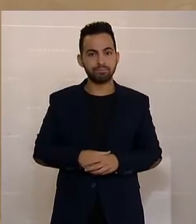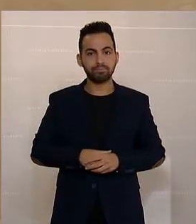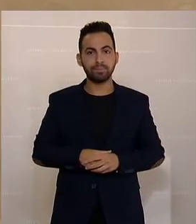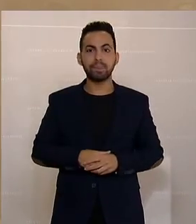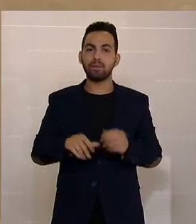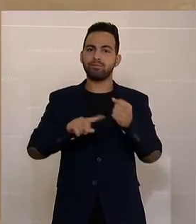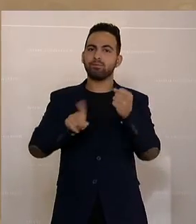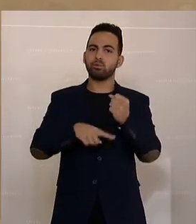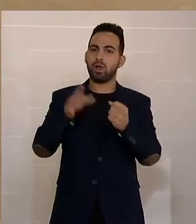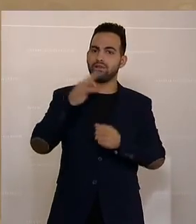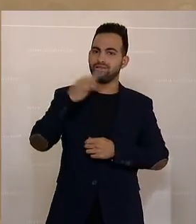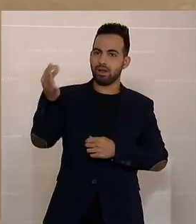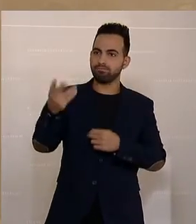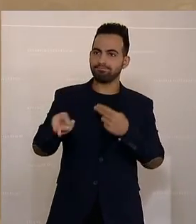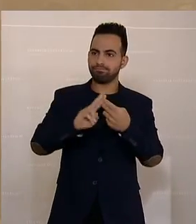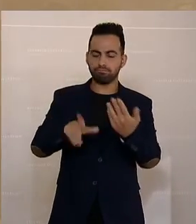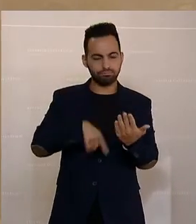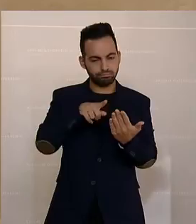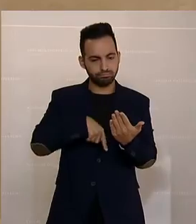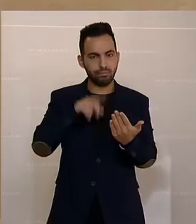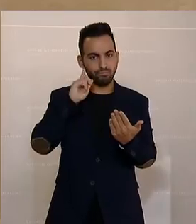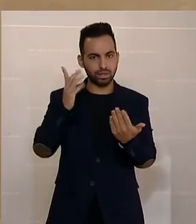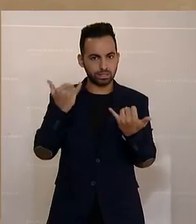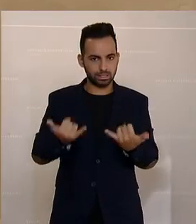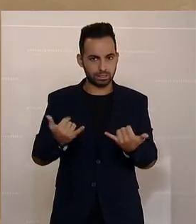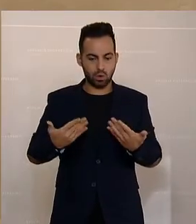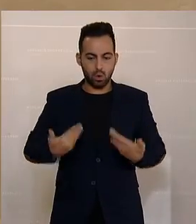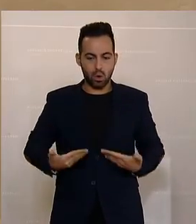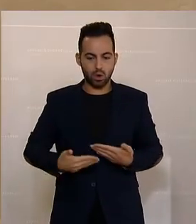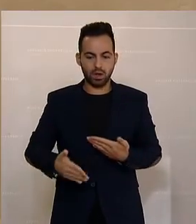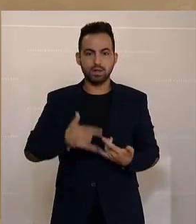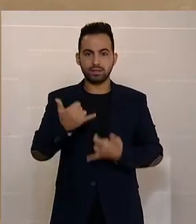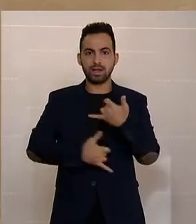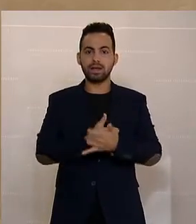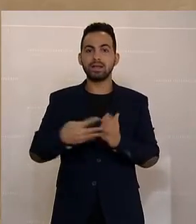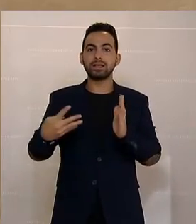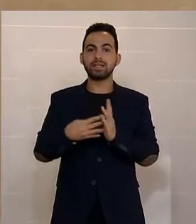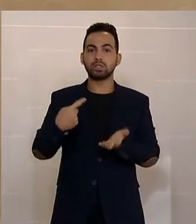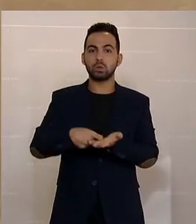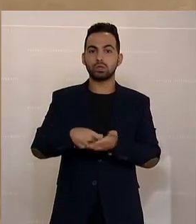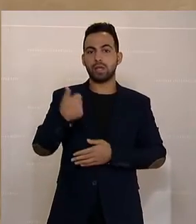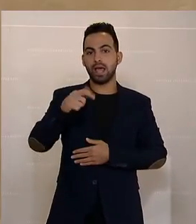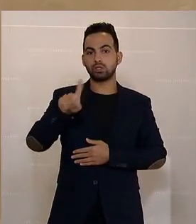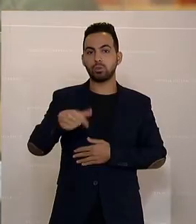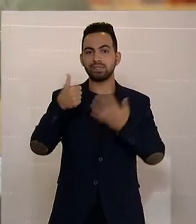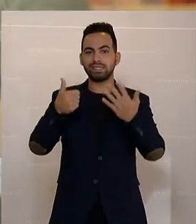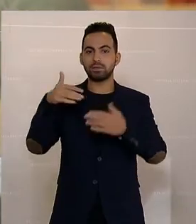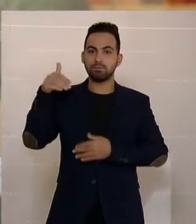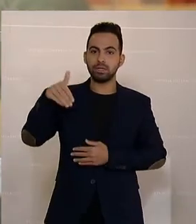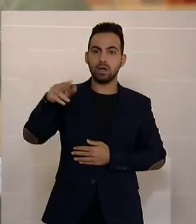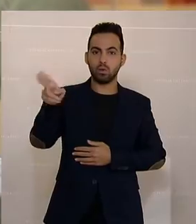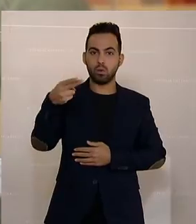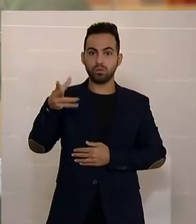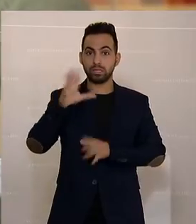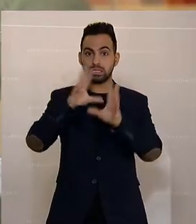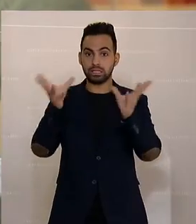einer Budgetanfrage wissen wir jetzt, dass wir im heurigen Jahr Testkosten von 1,6 Milliarden haben,